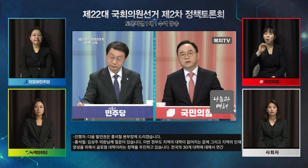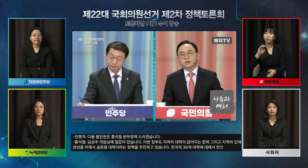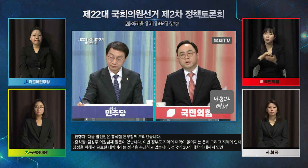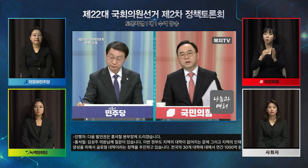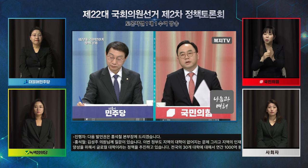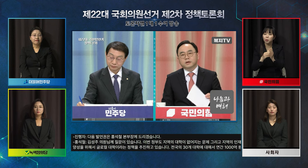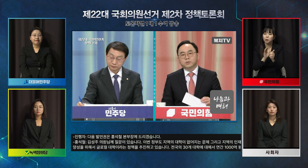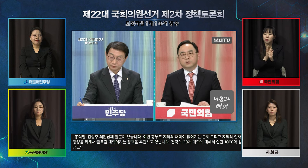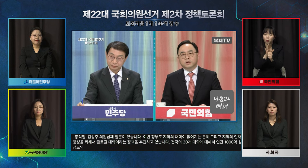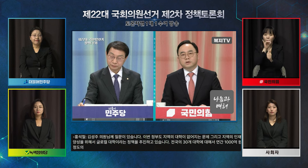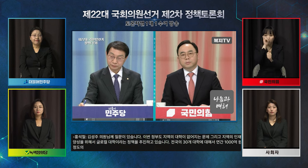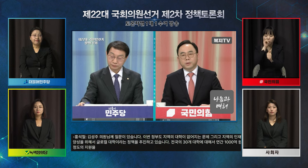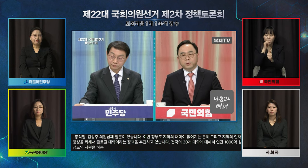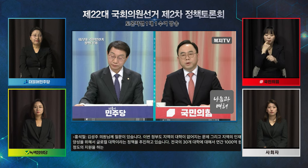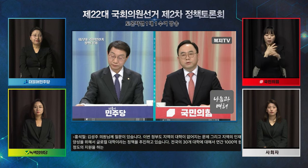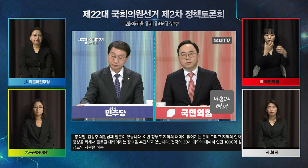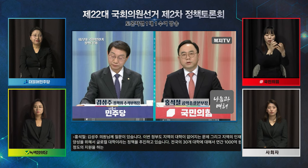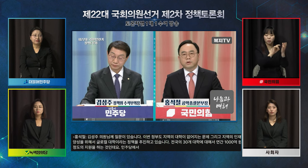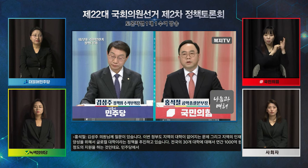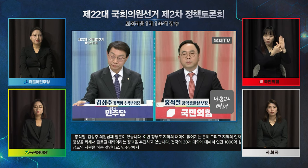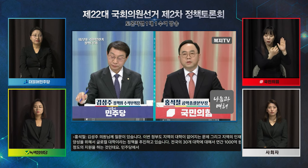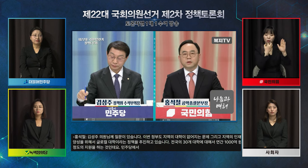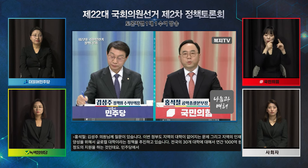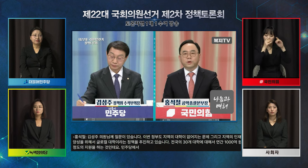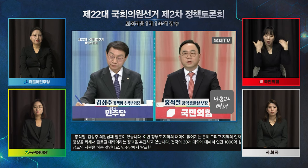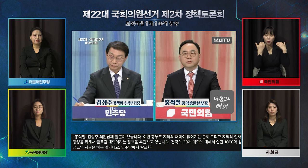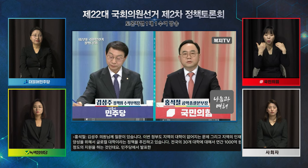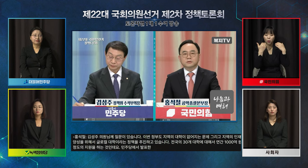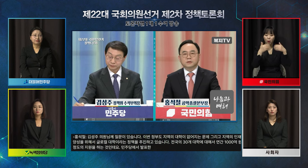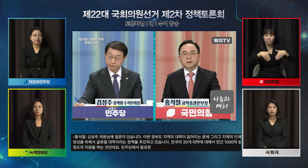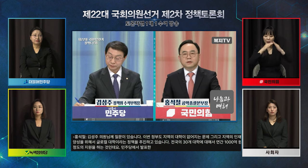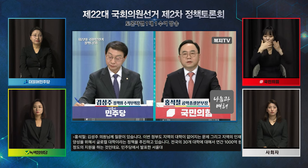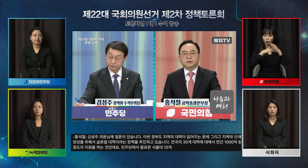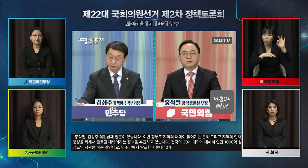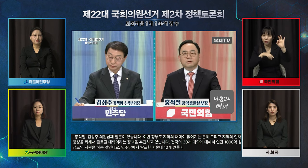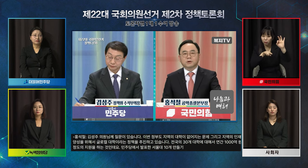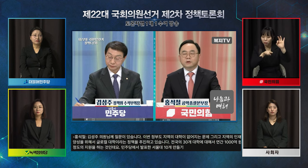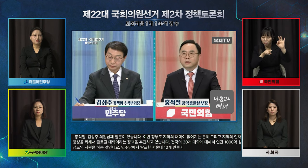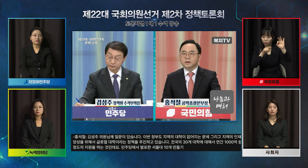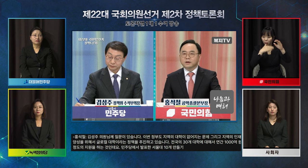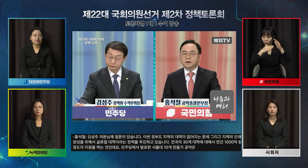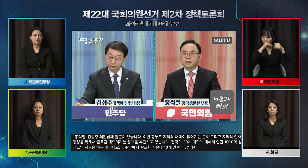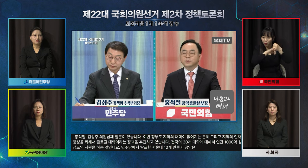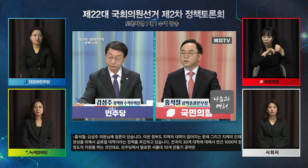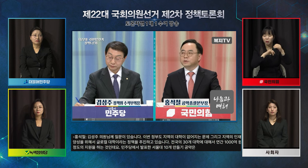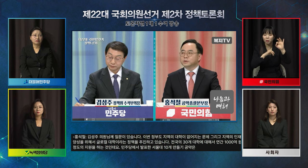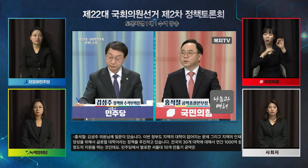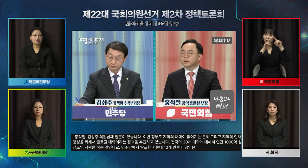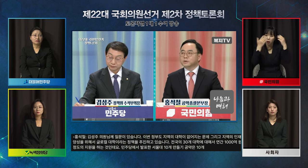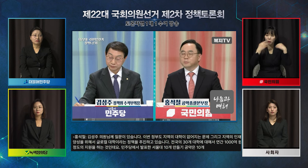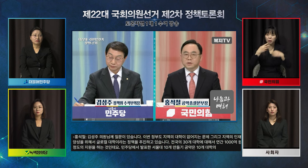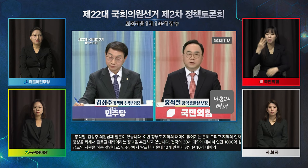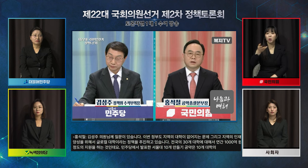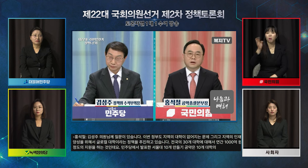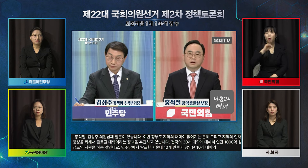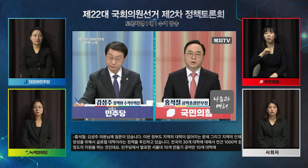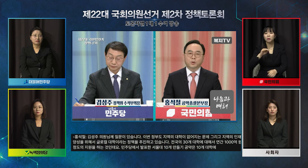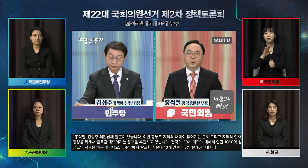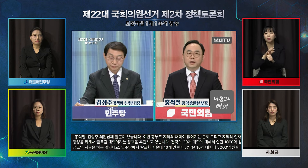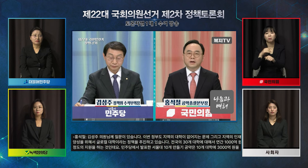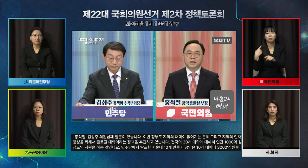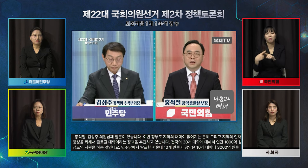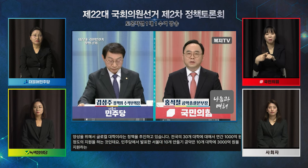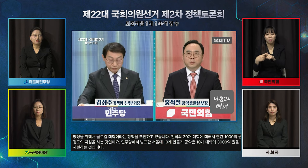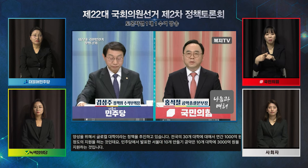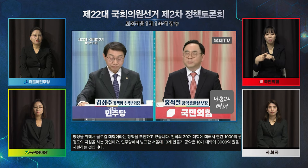것인데요. 민주당에서 발표한 서울대 10개 만들기 공약은 10개 대학에 3천억을 지원하는 것입니다. 아까